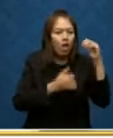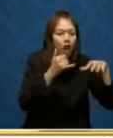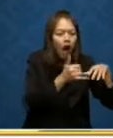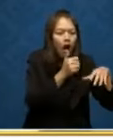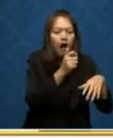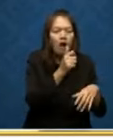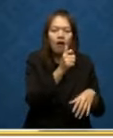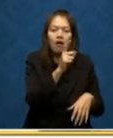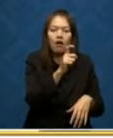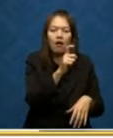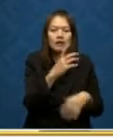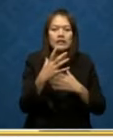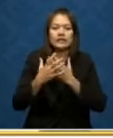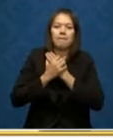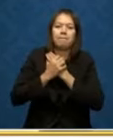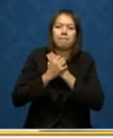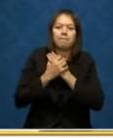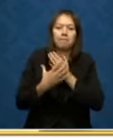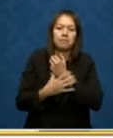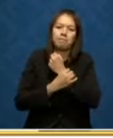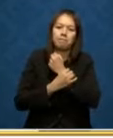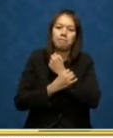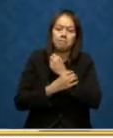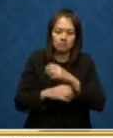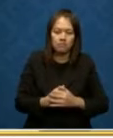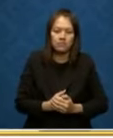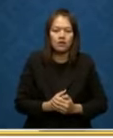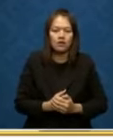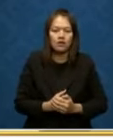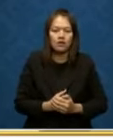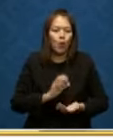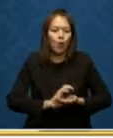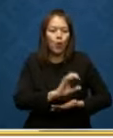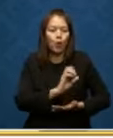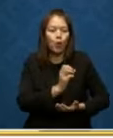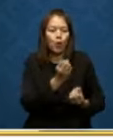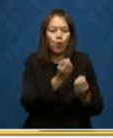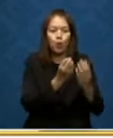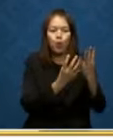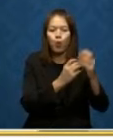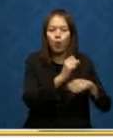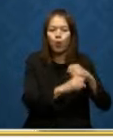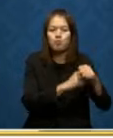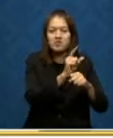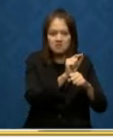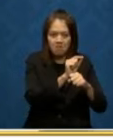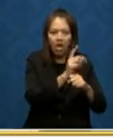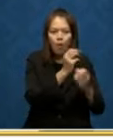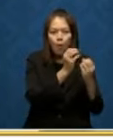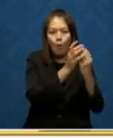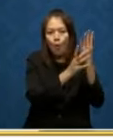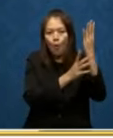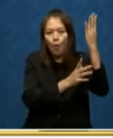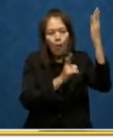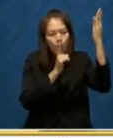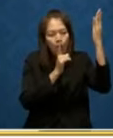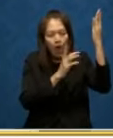เนื่องจากว่าโดนจับในขณะที่เขาลงทุนปลูกไปวันนี้ต้นยาง 20กว่าปีแล้วเขาก็บอกว่า